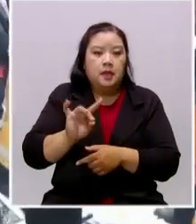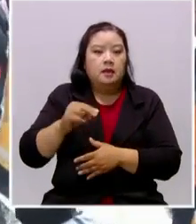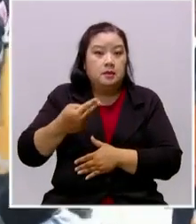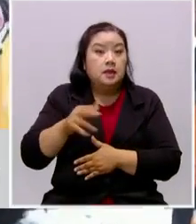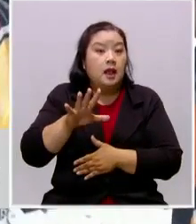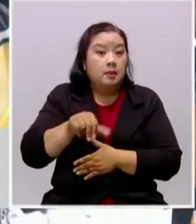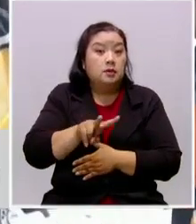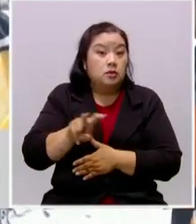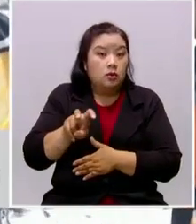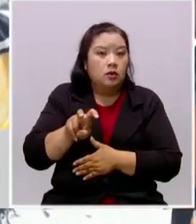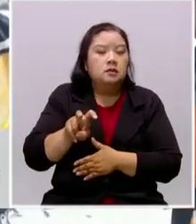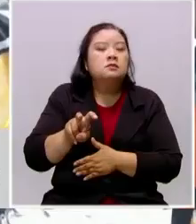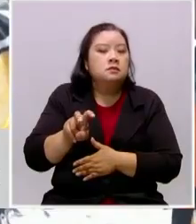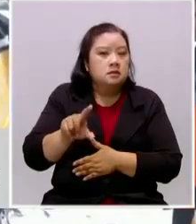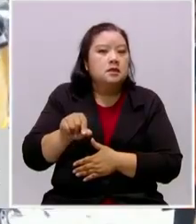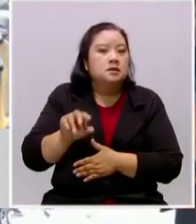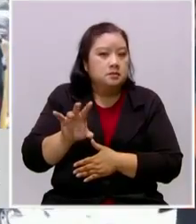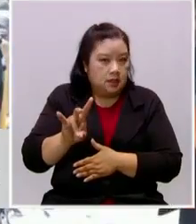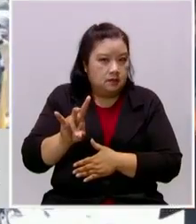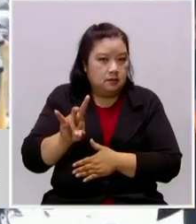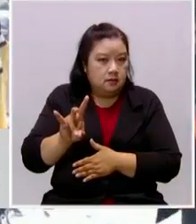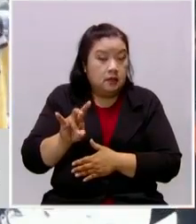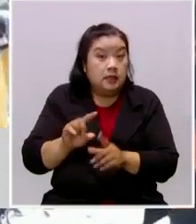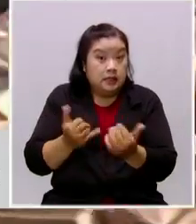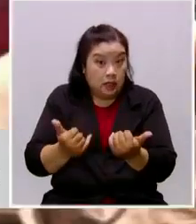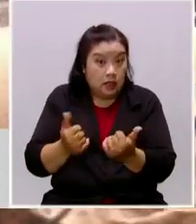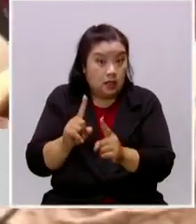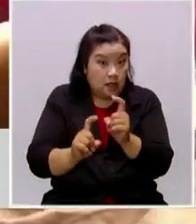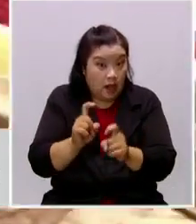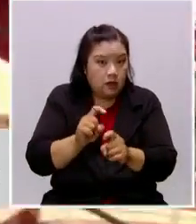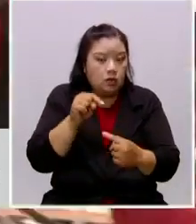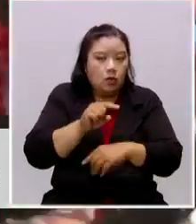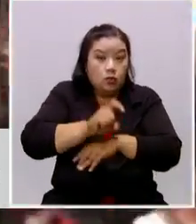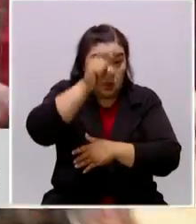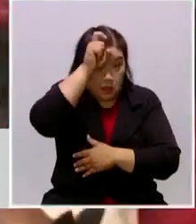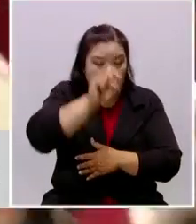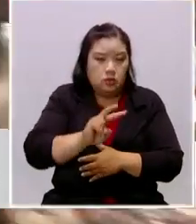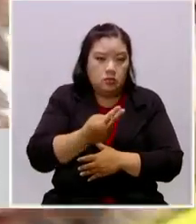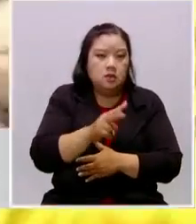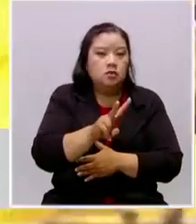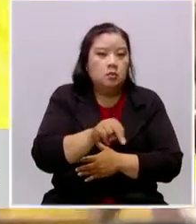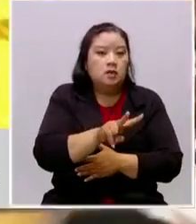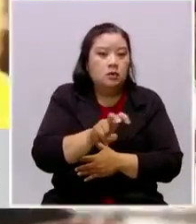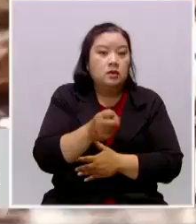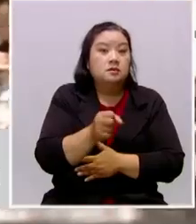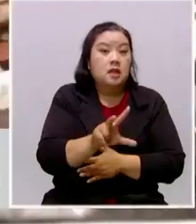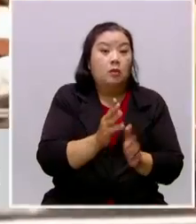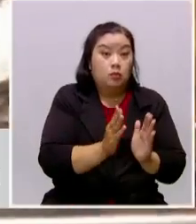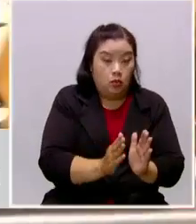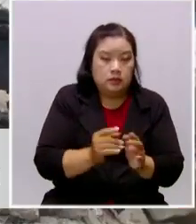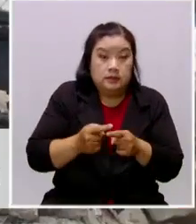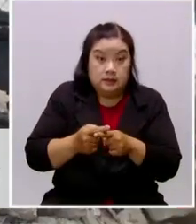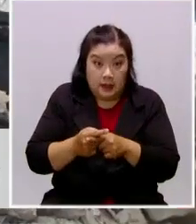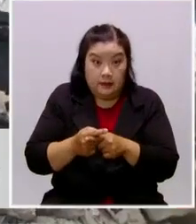85,87คนโดยตุรกีมีจำนวนผู้เสียชีวิต2213 3คนบาดเจ็บ